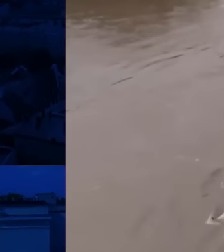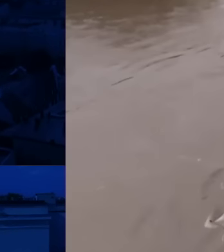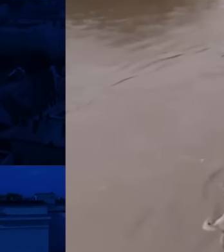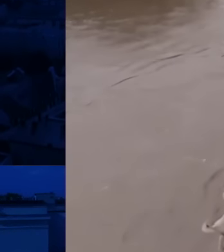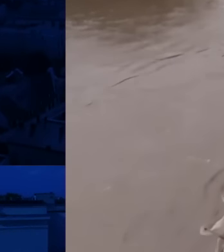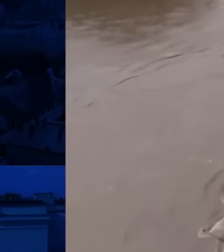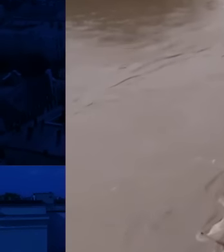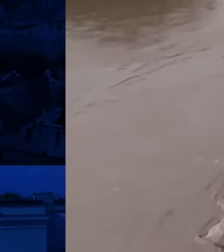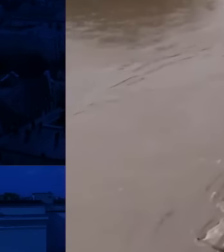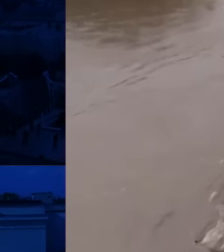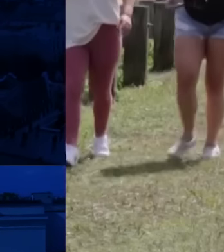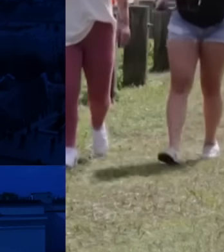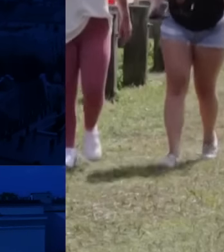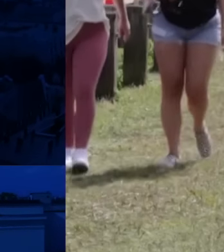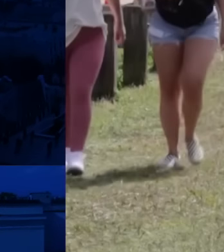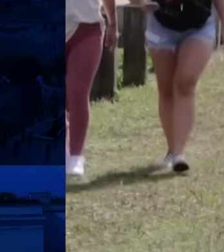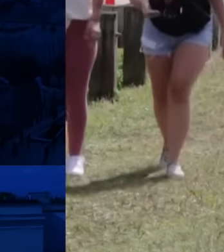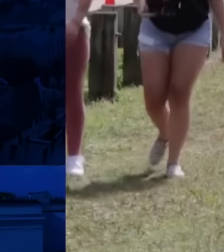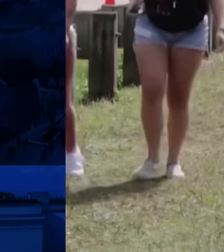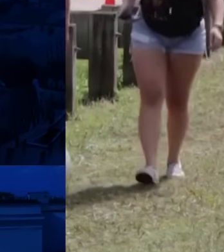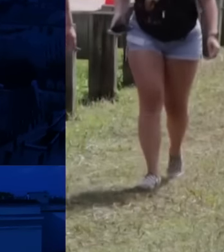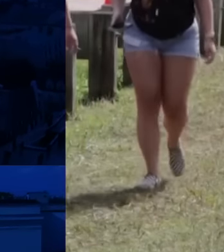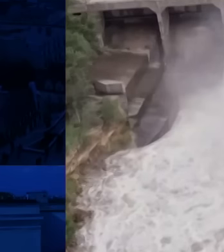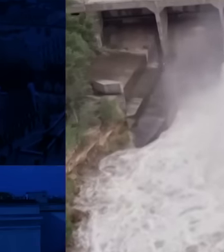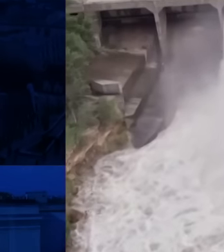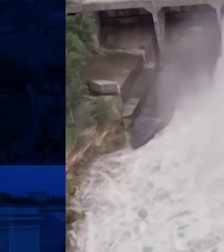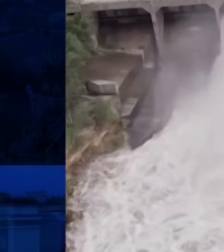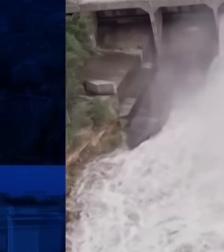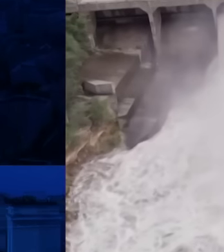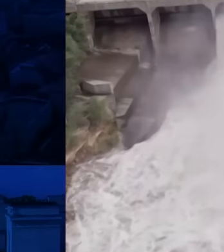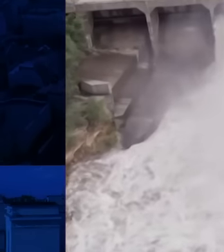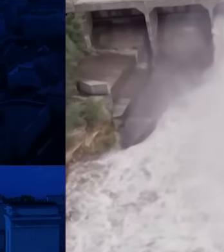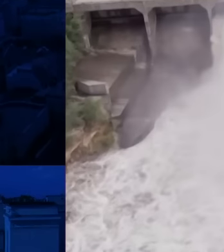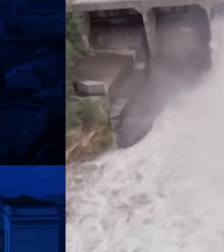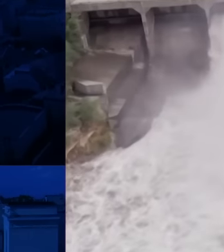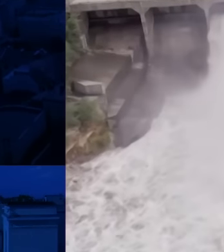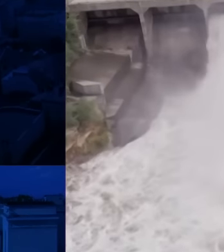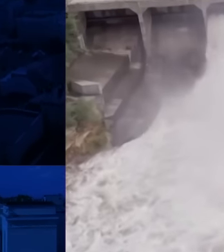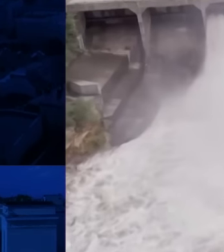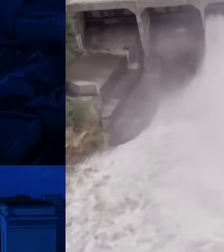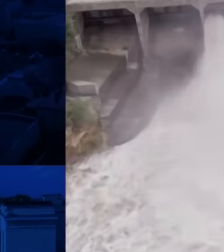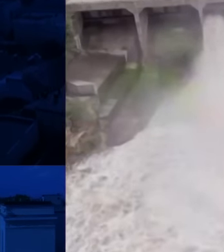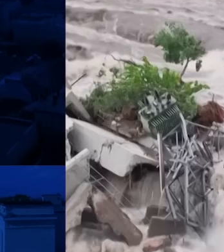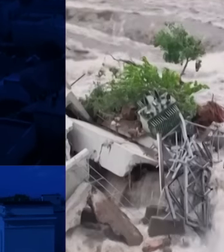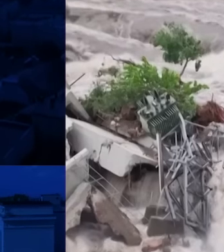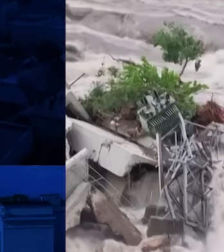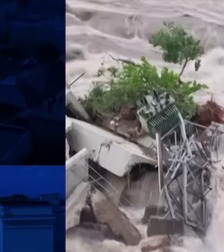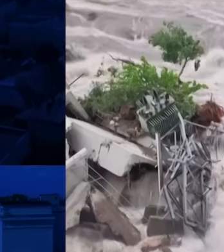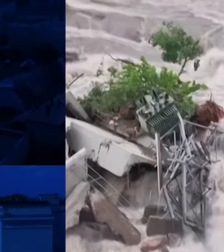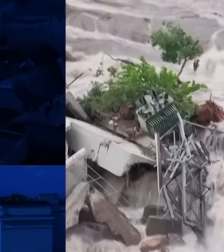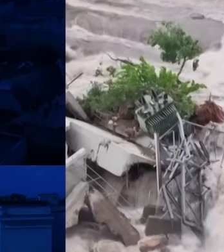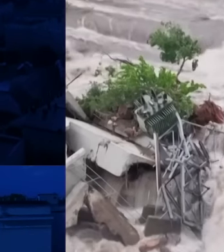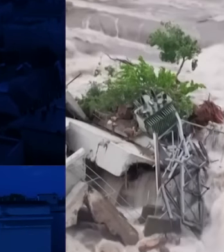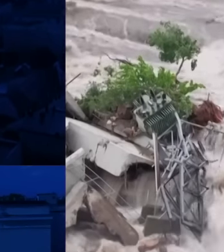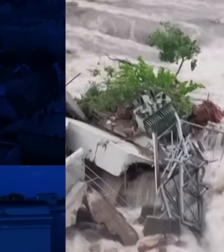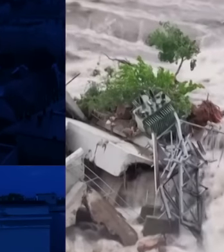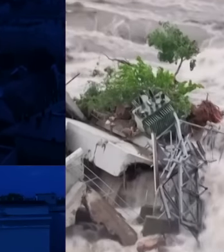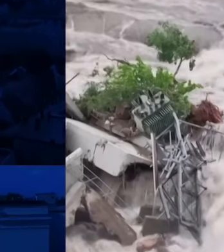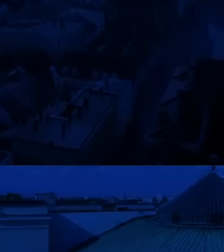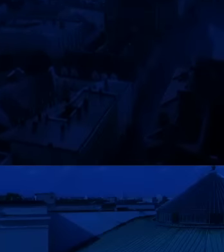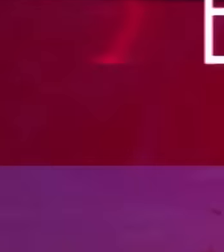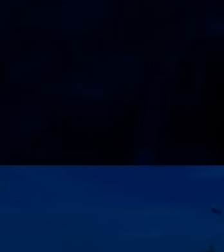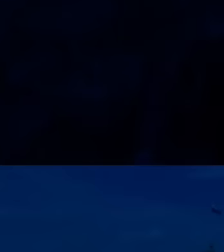Powódź uszkodziła zaporę na rzece Blue Earth w amerykańskim stanie Minnesota. Wzburzona woda wylewająca się poza tamę podmywa fundamenty budynków. Niektóre zawisły